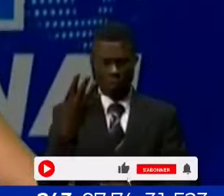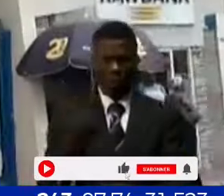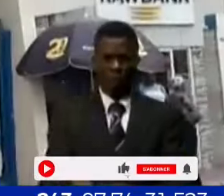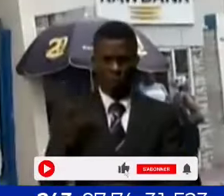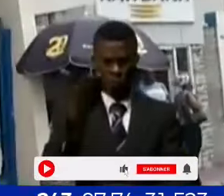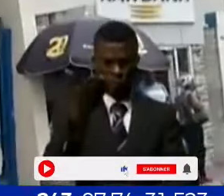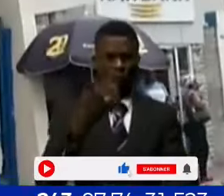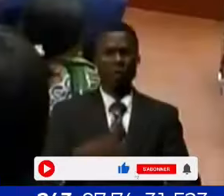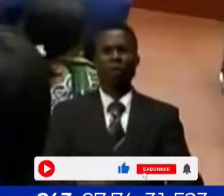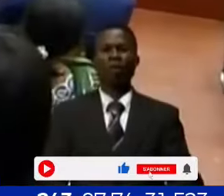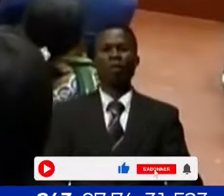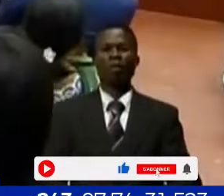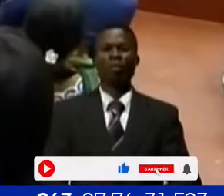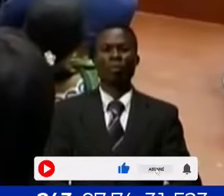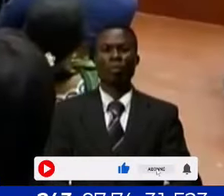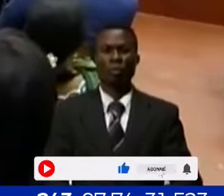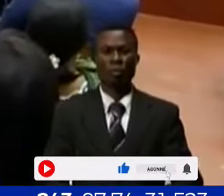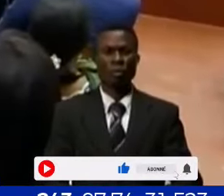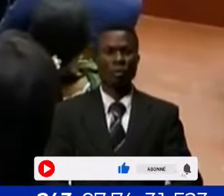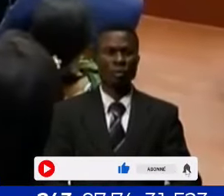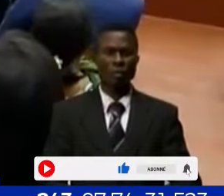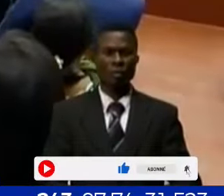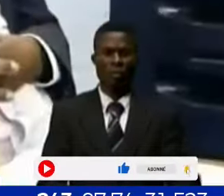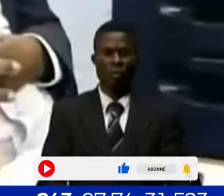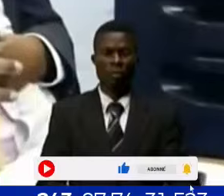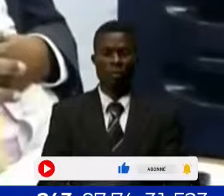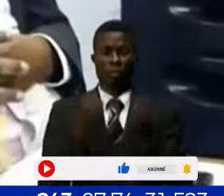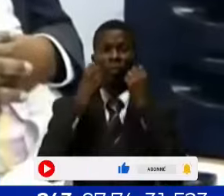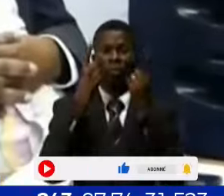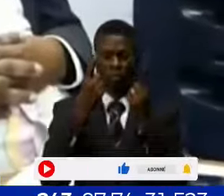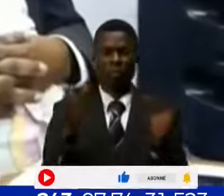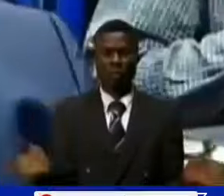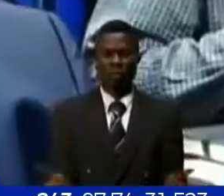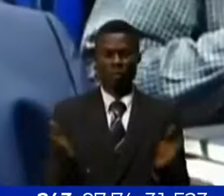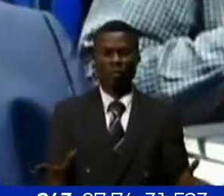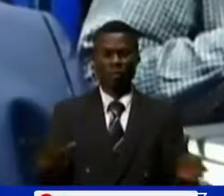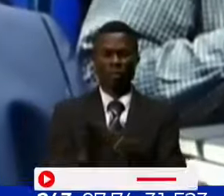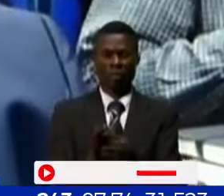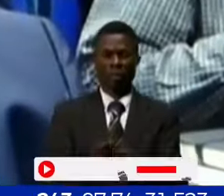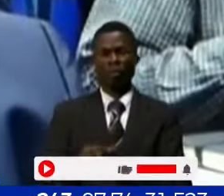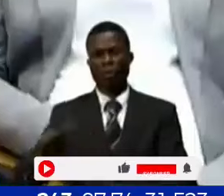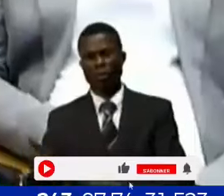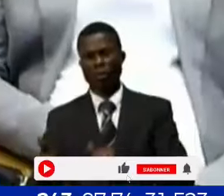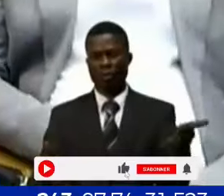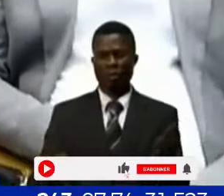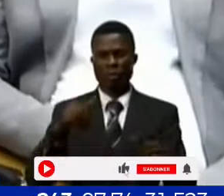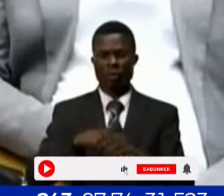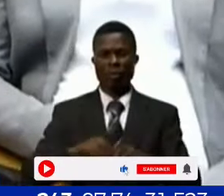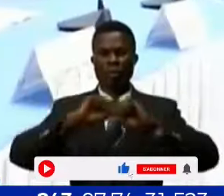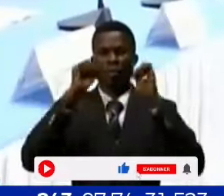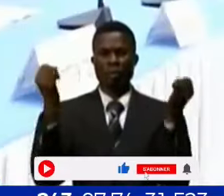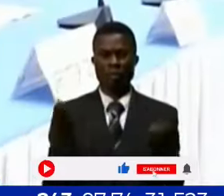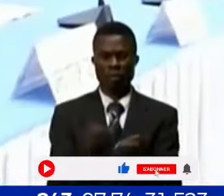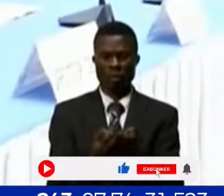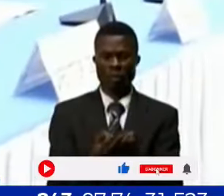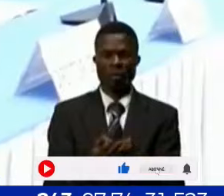parle. L'objectif de cet événement inédit était de renforcer la cohésion fraternelle au sein de la grande famille